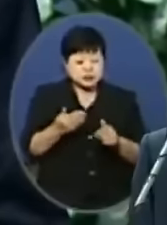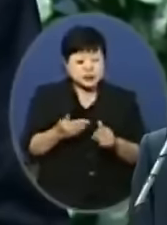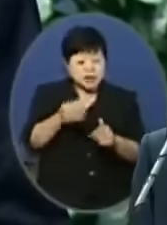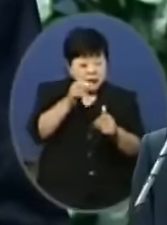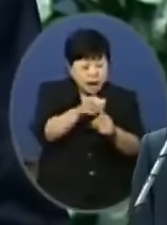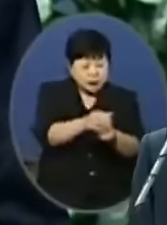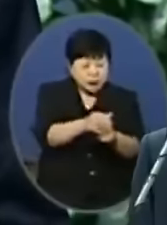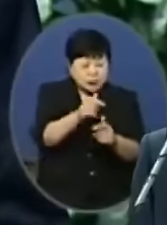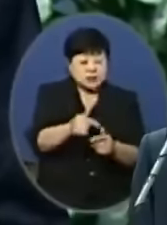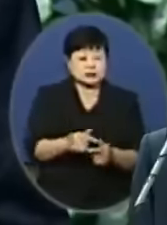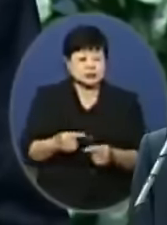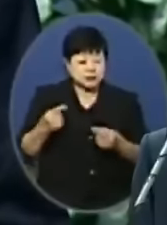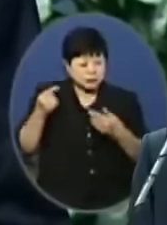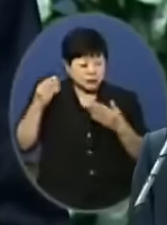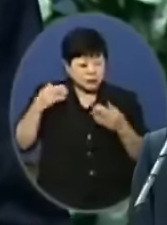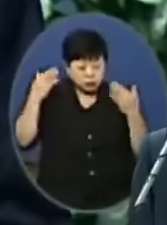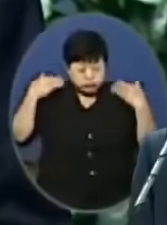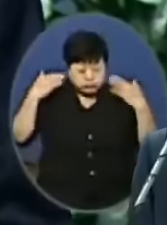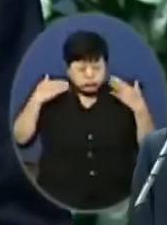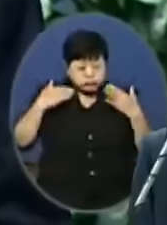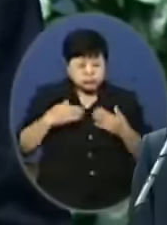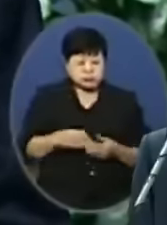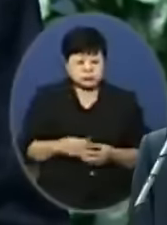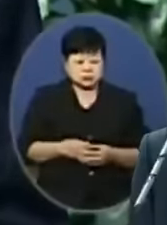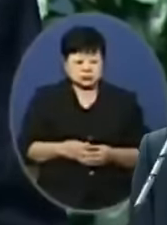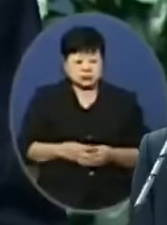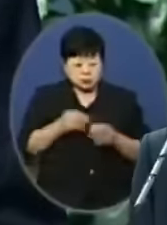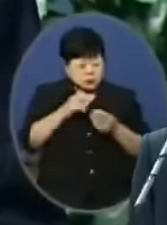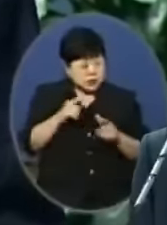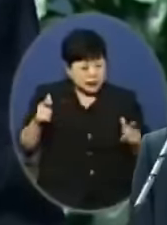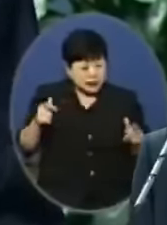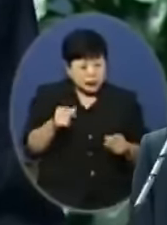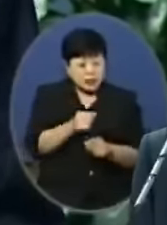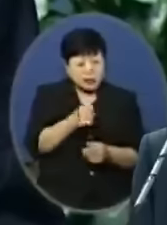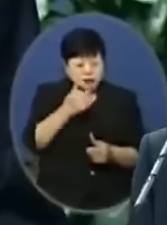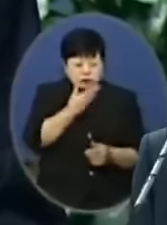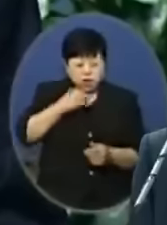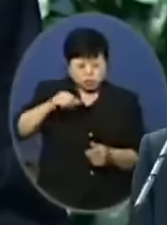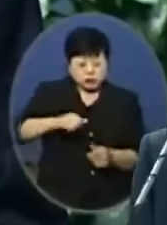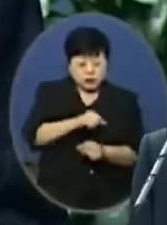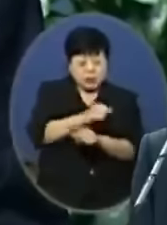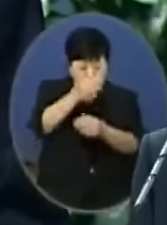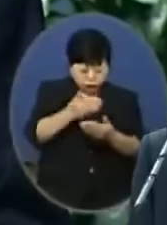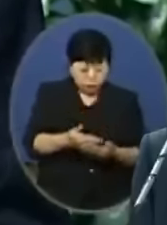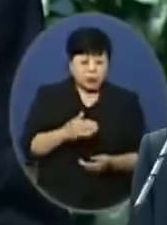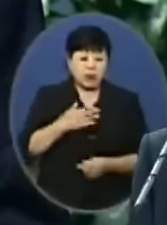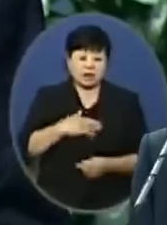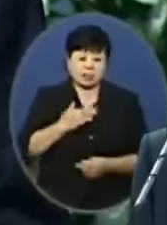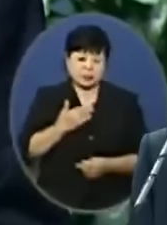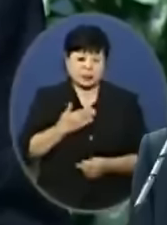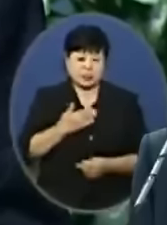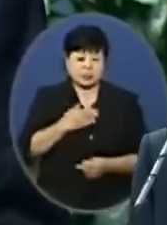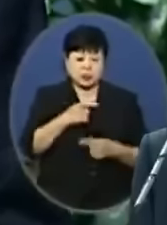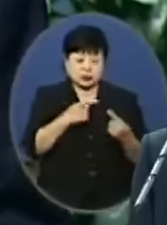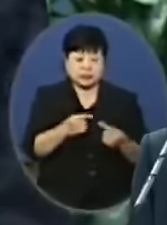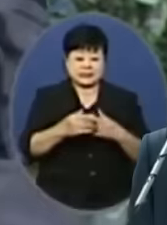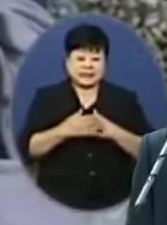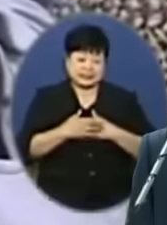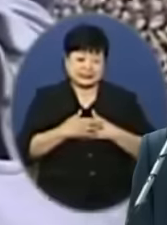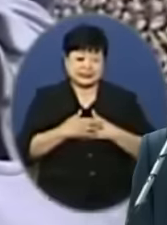눈에는 아무것도 안 보이고 귀에는 들린 소리 없어도 나는 저주에서 해방된 것을 알아야 되는 것입니다. 한번 따라 말씀해서